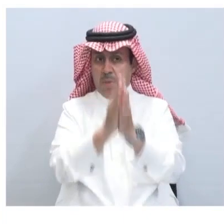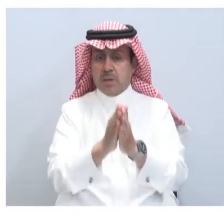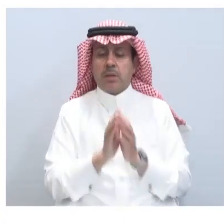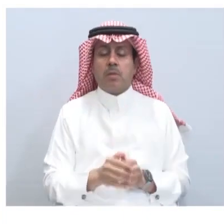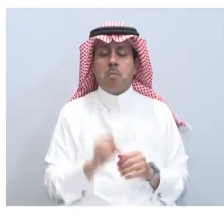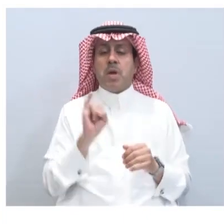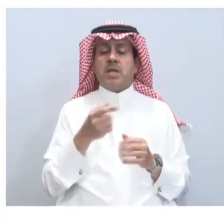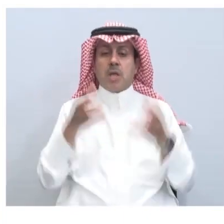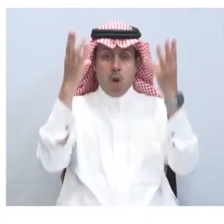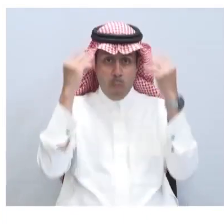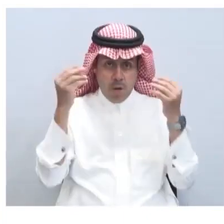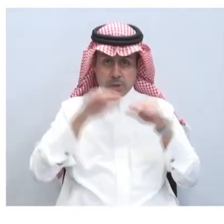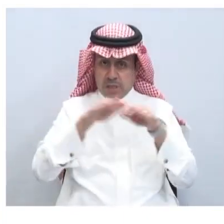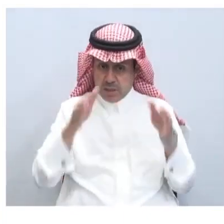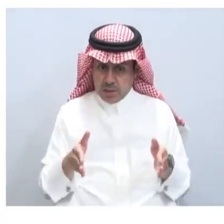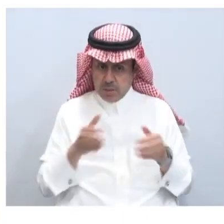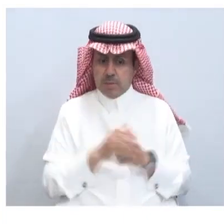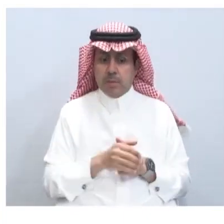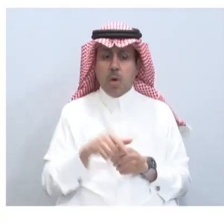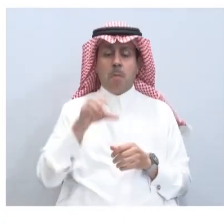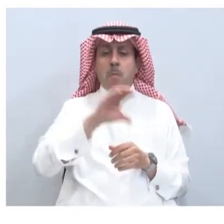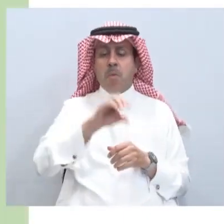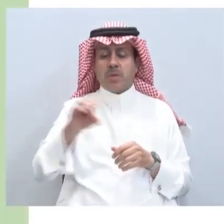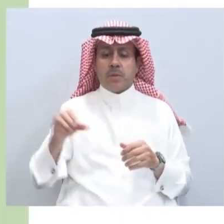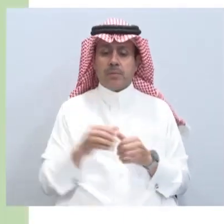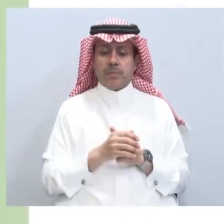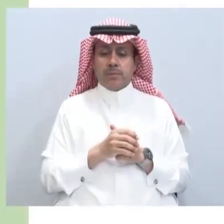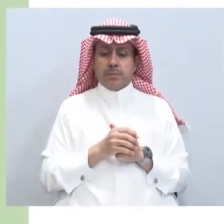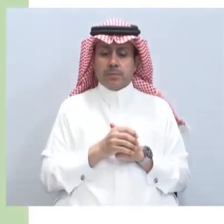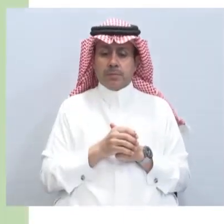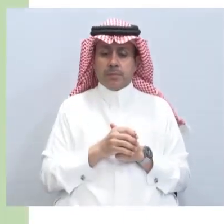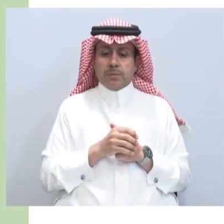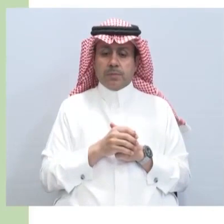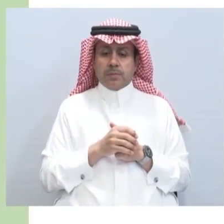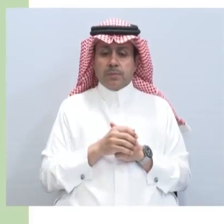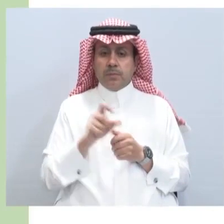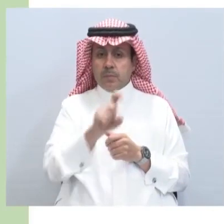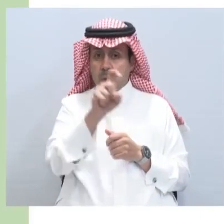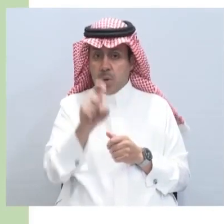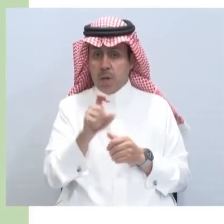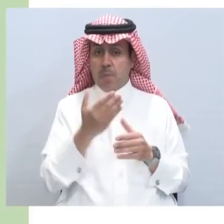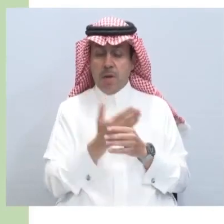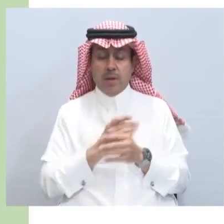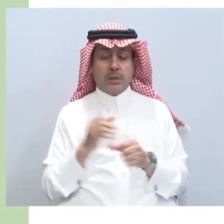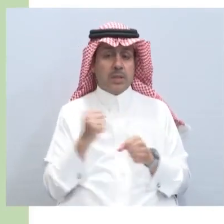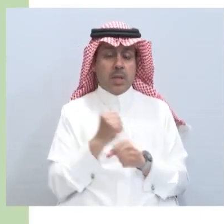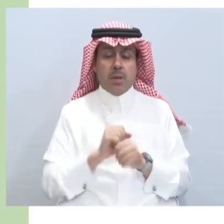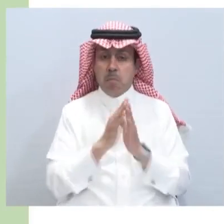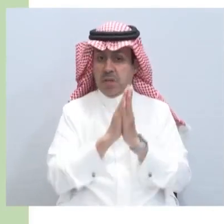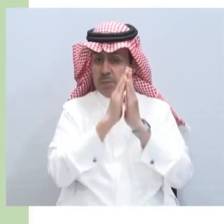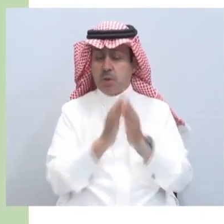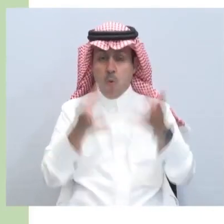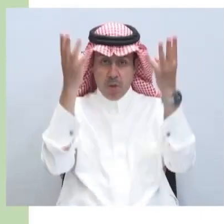هي الاجهزه وايضا برامج والتطبيقات ايضا التساؤل الثاني لماذا تستخدم المكتبات